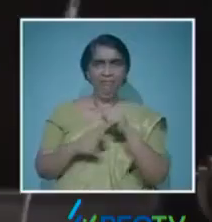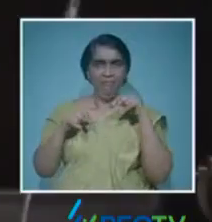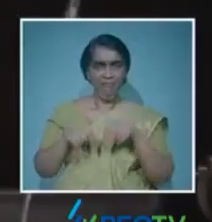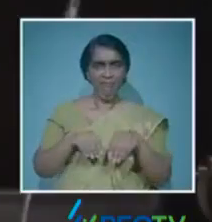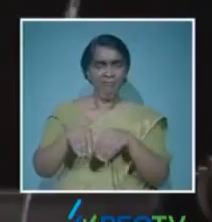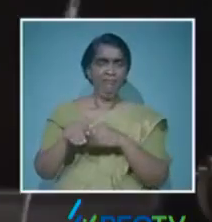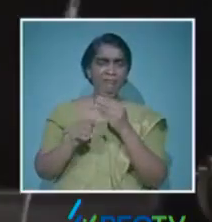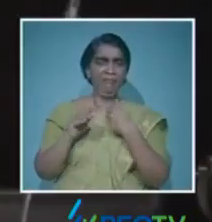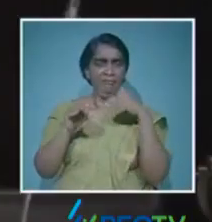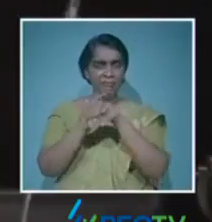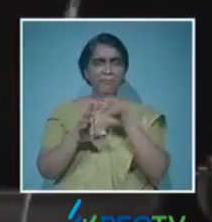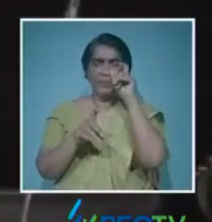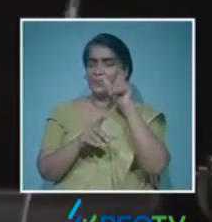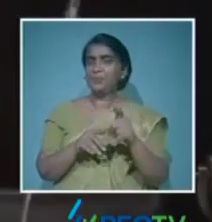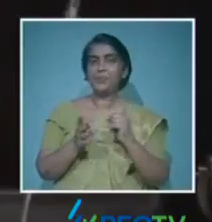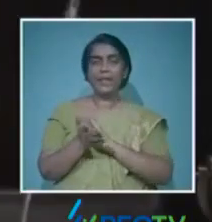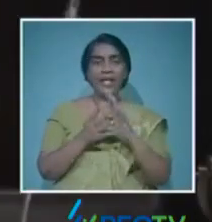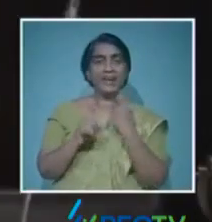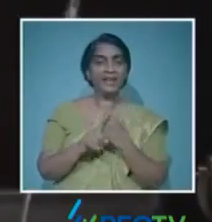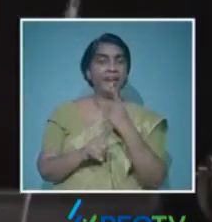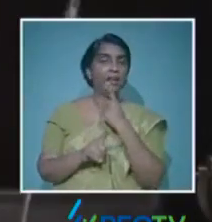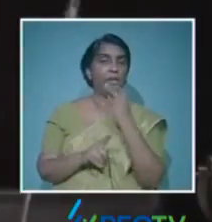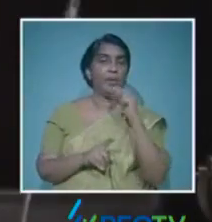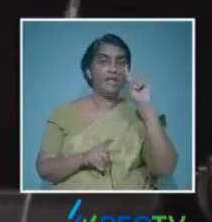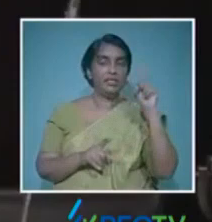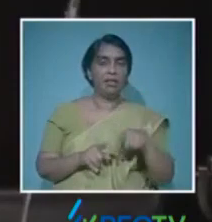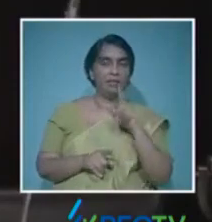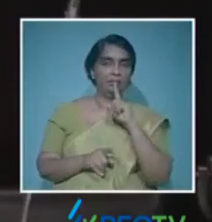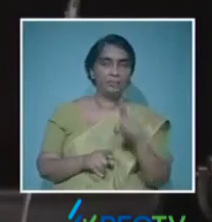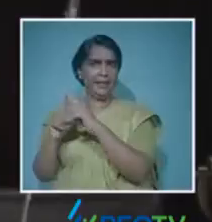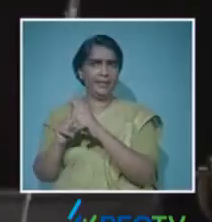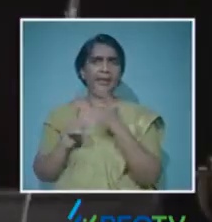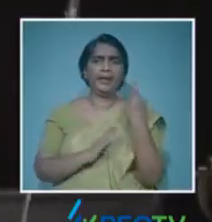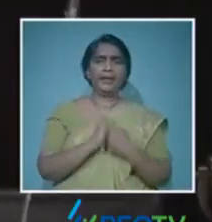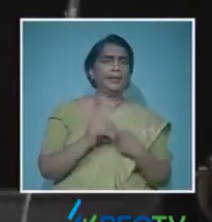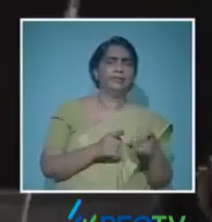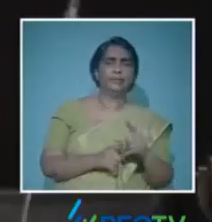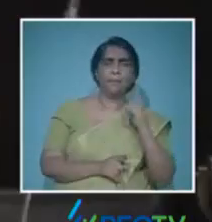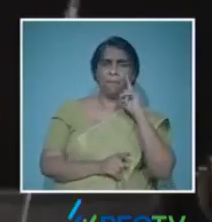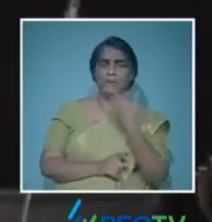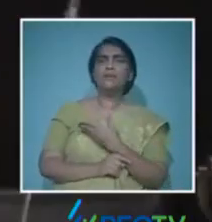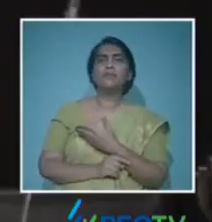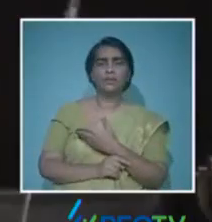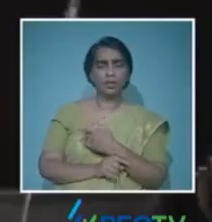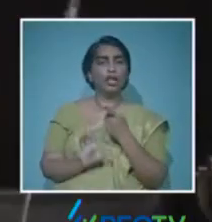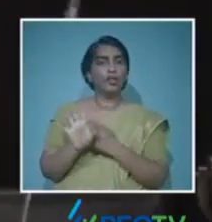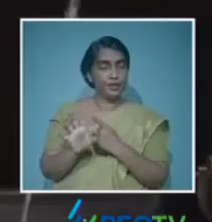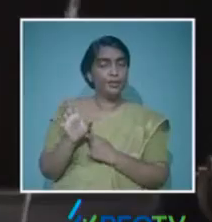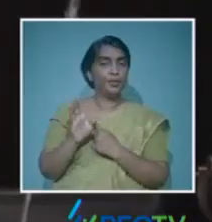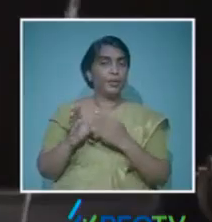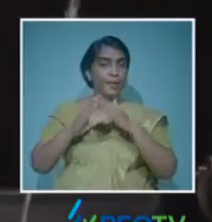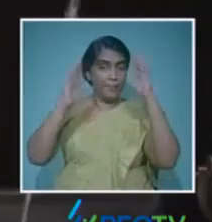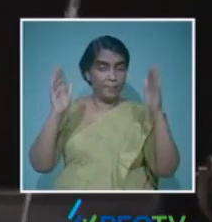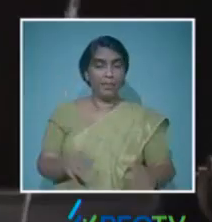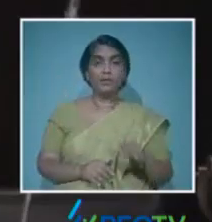කියලා. කෘෂිකර්මයට ගිහිල්ලා බලපුවාම හෙක්ටයාරයකට 20000යි කියලා තමයි චක්‍රලේඛනයේ තියෙන ඇමතුමා එකක් කියනවා දැනුවත් වෙලා නැහැ. ඒ වගේම යූරියා මිටි පහක්